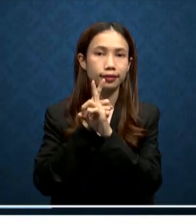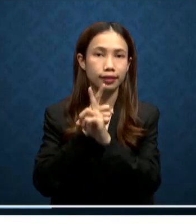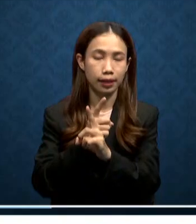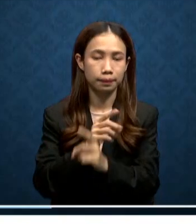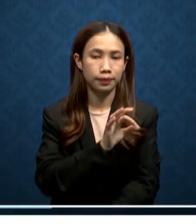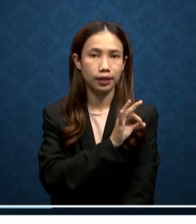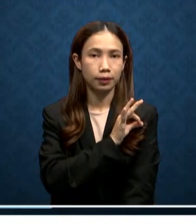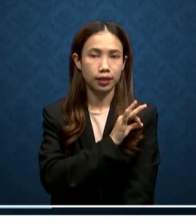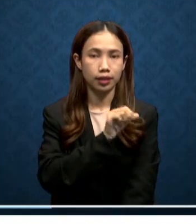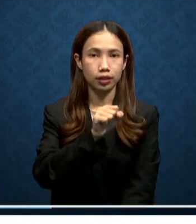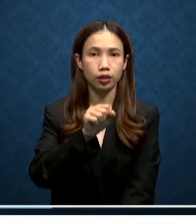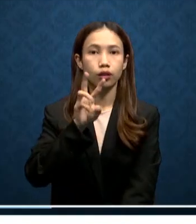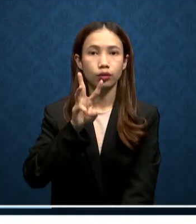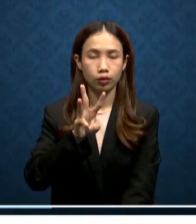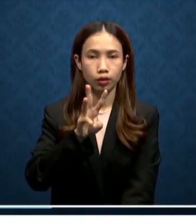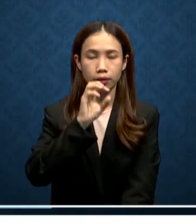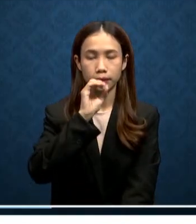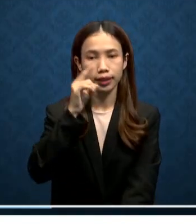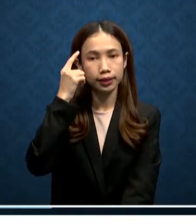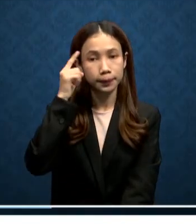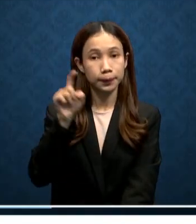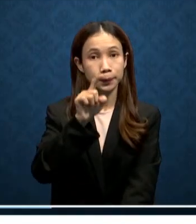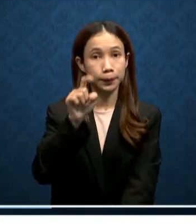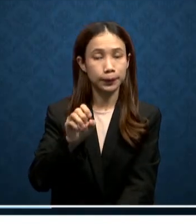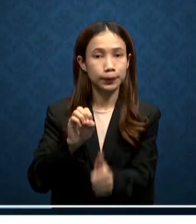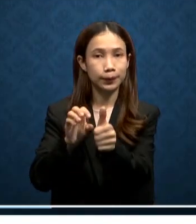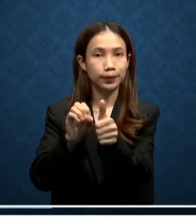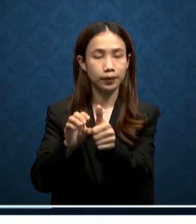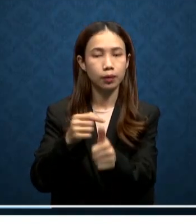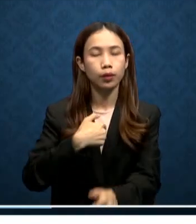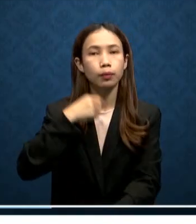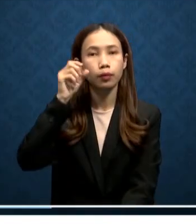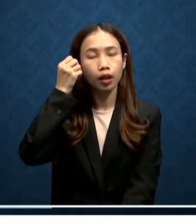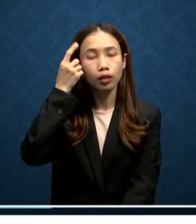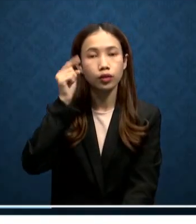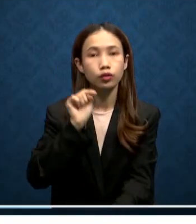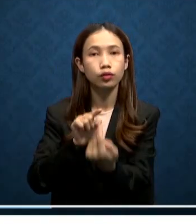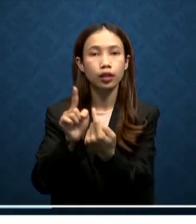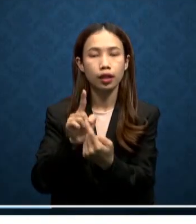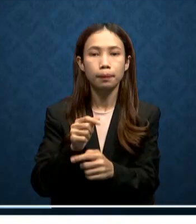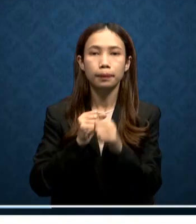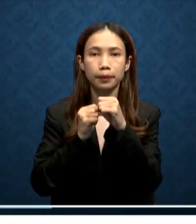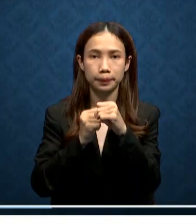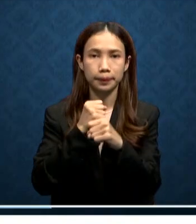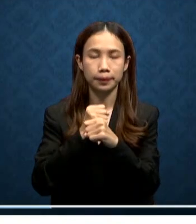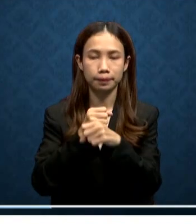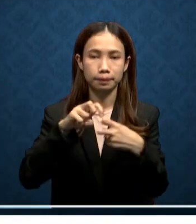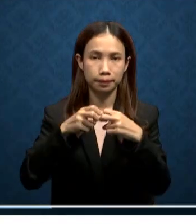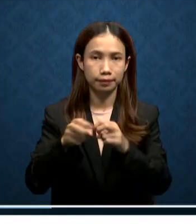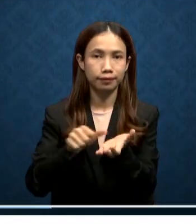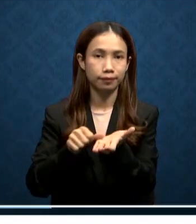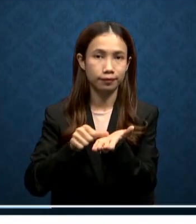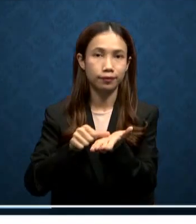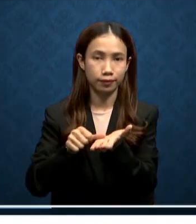สมาชิกพฤฒสภาได้เคยตั้งข้อสังเกตไว้นะผมก็เข้าใจว่าท่านก็พยายามที่จะดำเนินการแก้ไขนะอันนี้